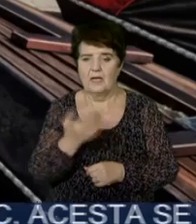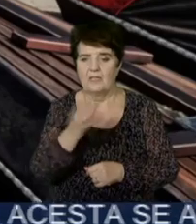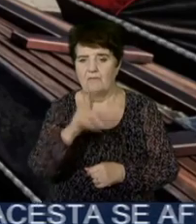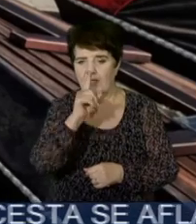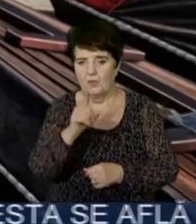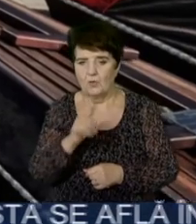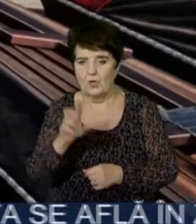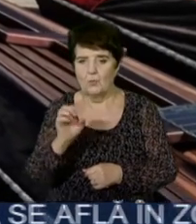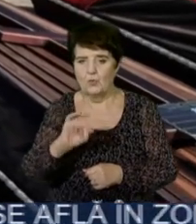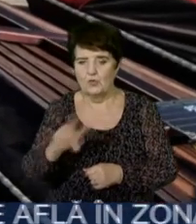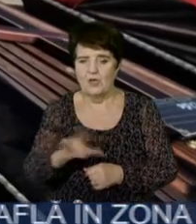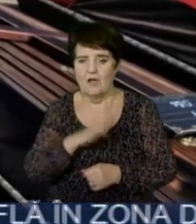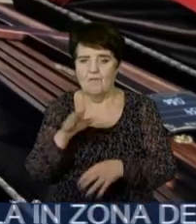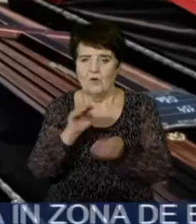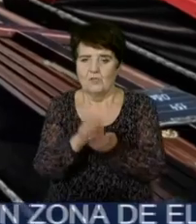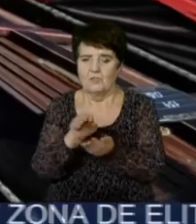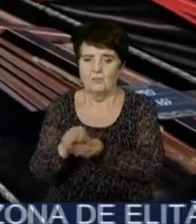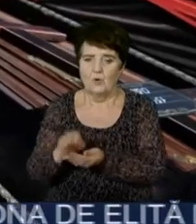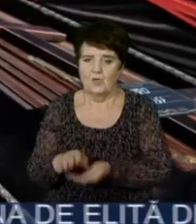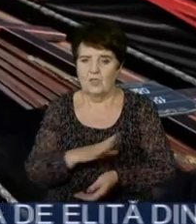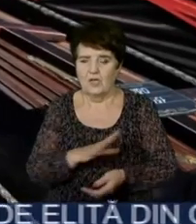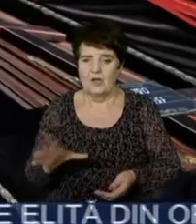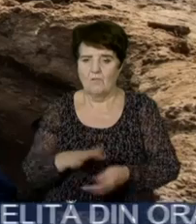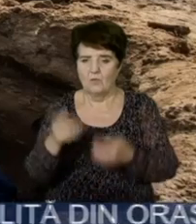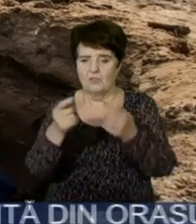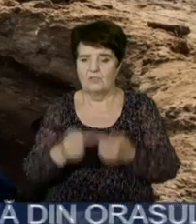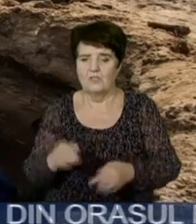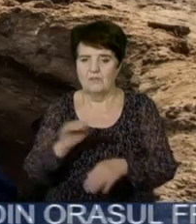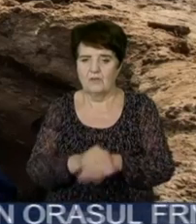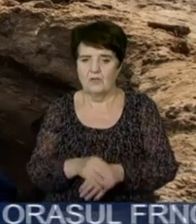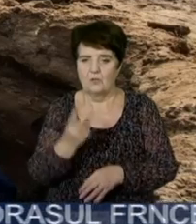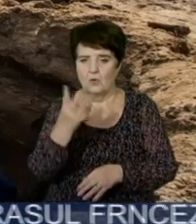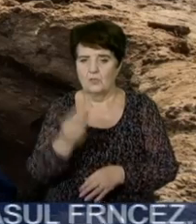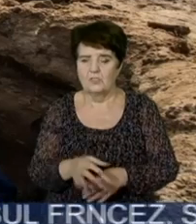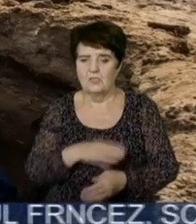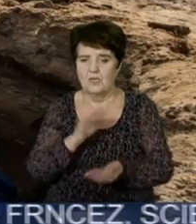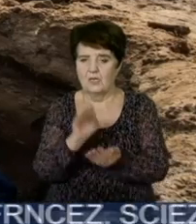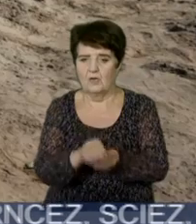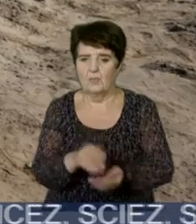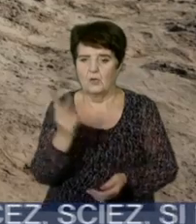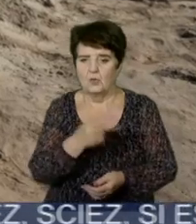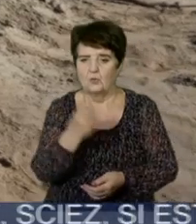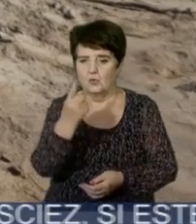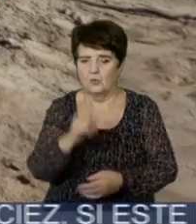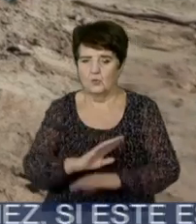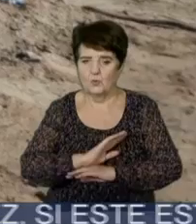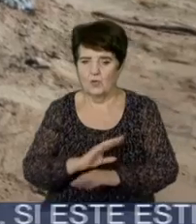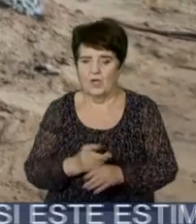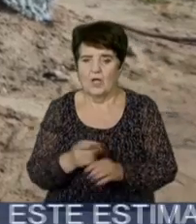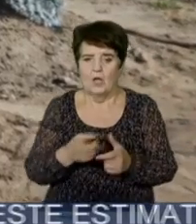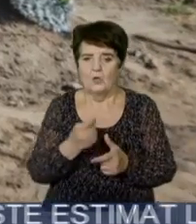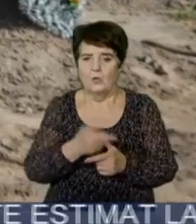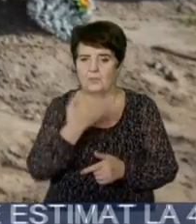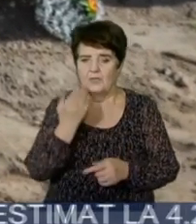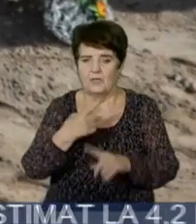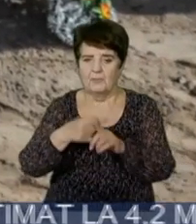au început înmormântările victimilor care nu au putut fi identificate. Acum două zile au fost îngropate 21 de cadavre. Nu au nume, iar pe